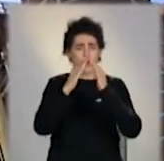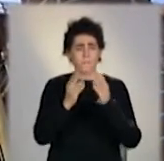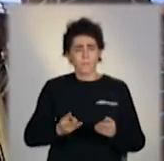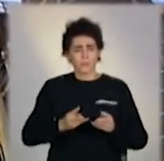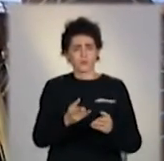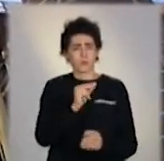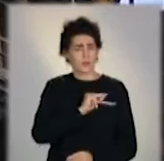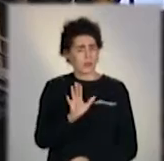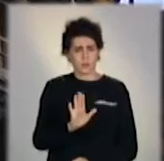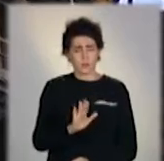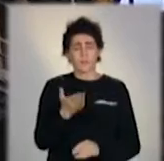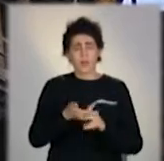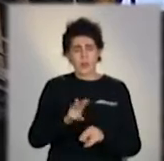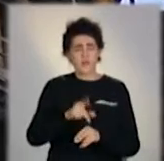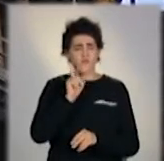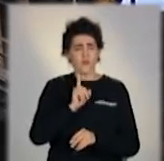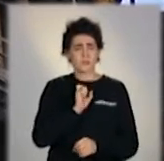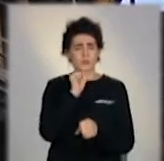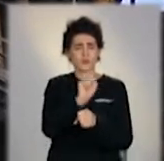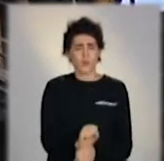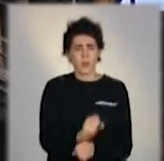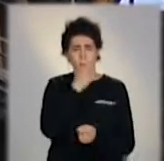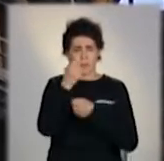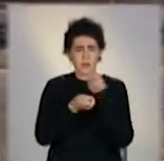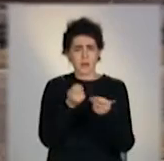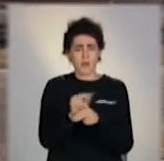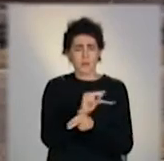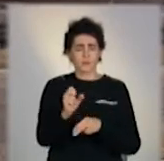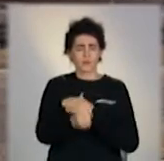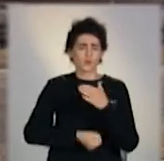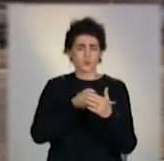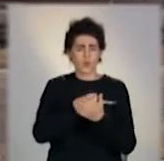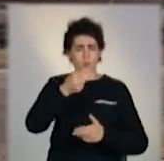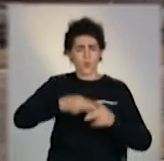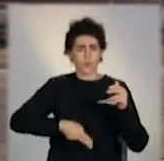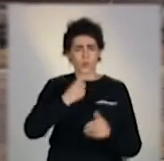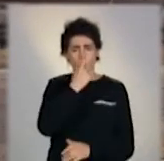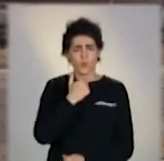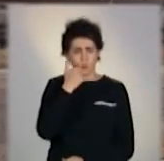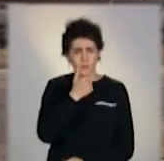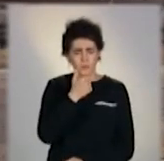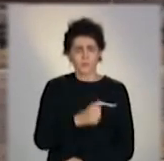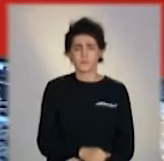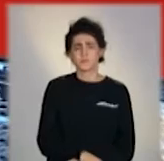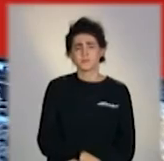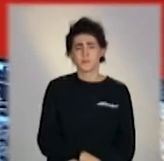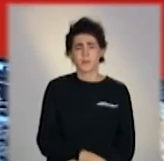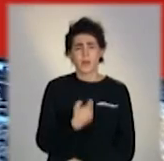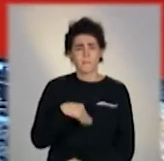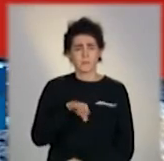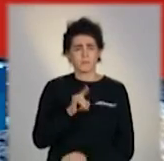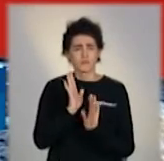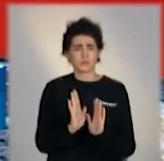не працюють. Їх зупинили на капітальний ремонт, який триватиме майже до кінця року. Мы будем заниматься кладкой